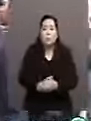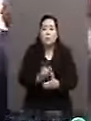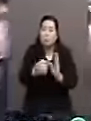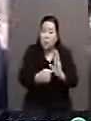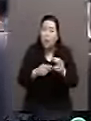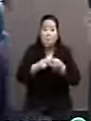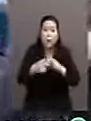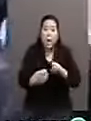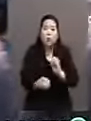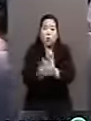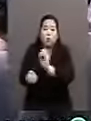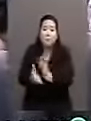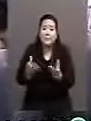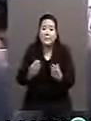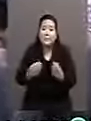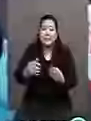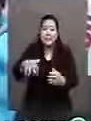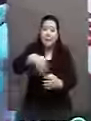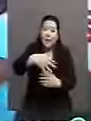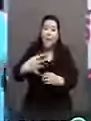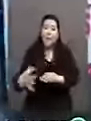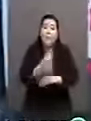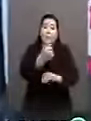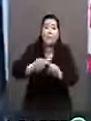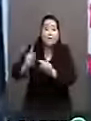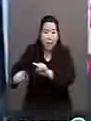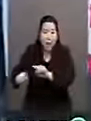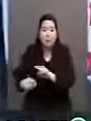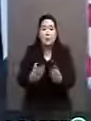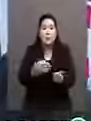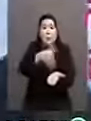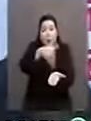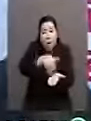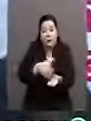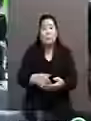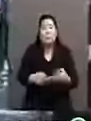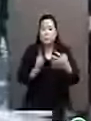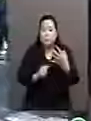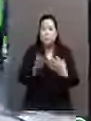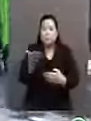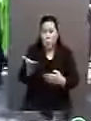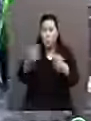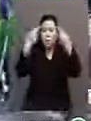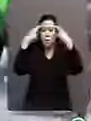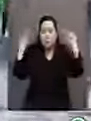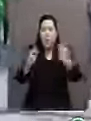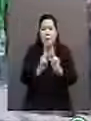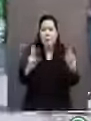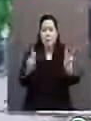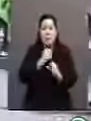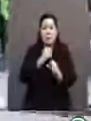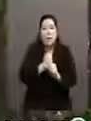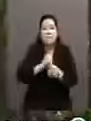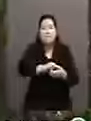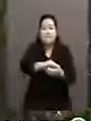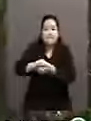จากการยึดคืนพื้นที่สาธารณะของรัฐบาลและ4เรียกร้องให้นายกมีคำสั่งแต่งตั้งคณะกรรมการพหุภาคี